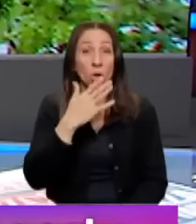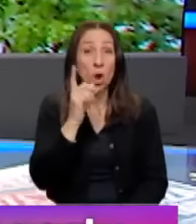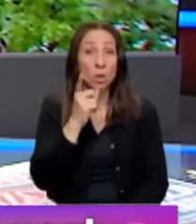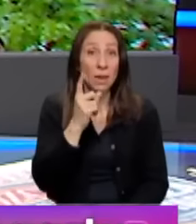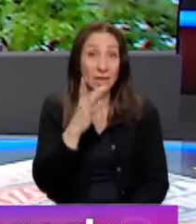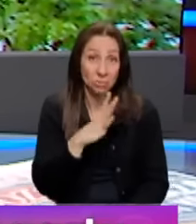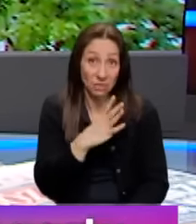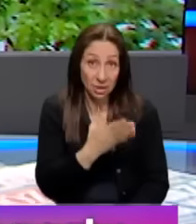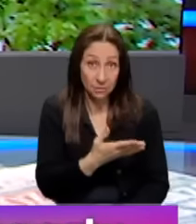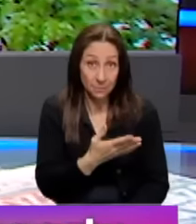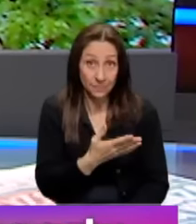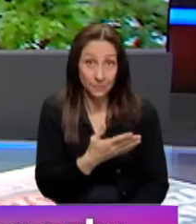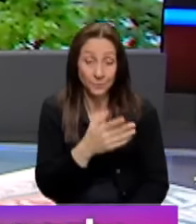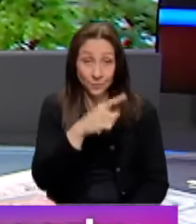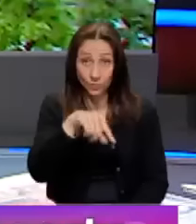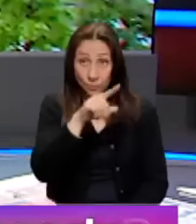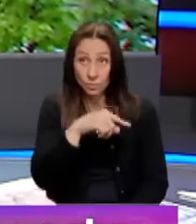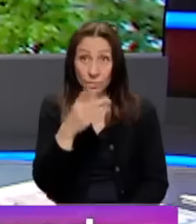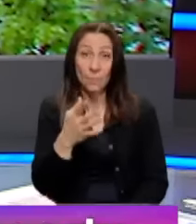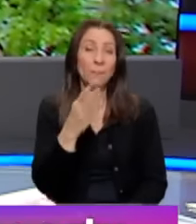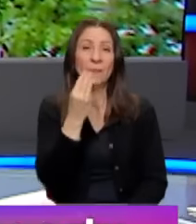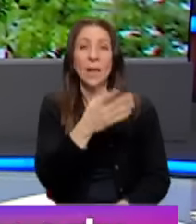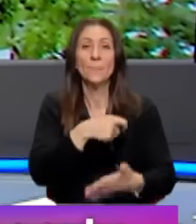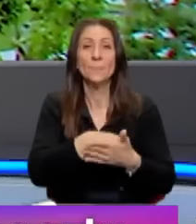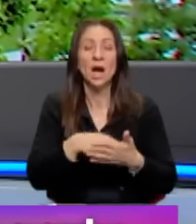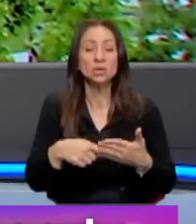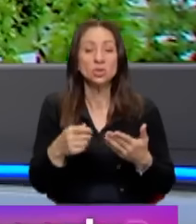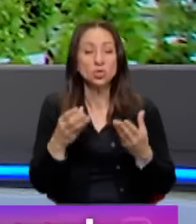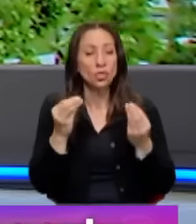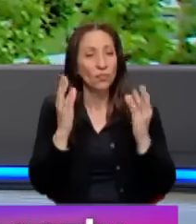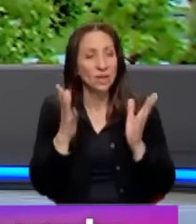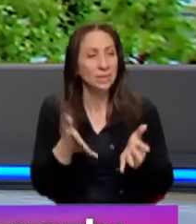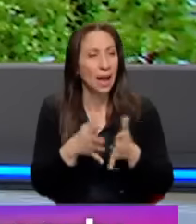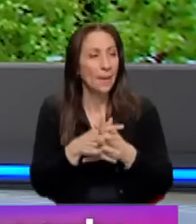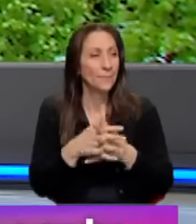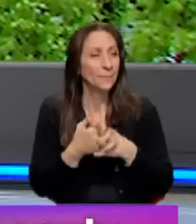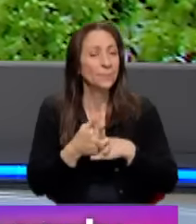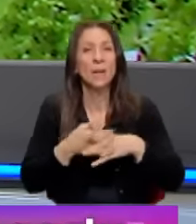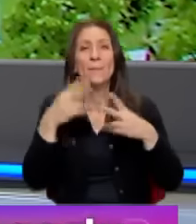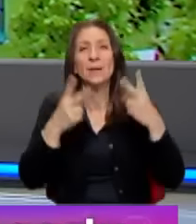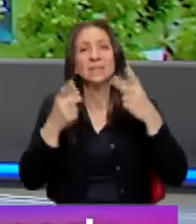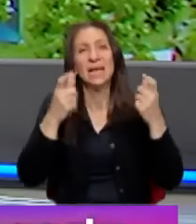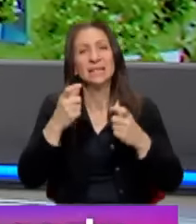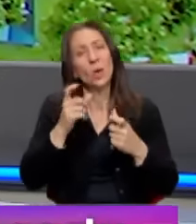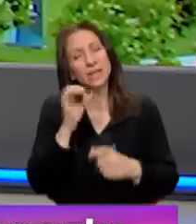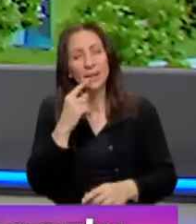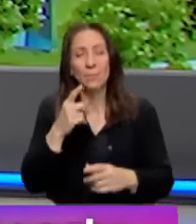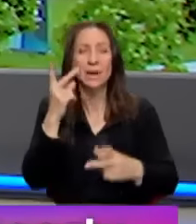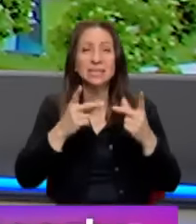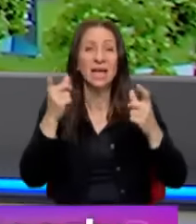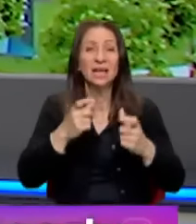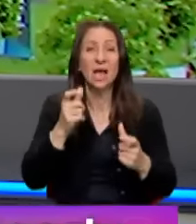öğretmenlerimiz var onlara da verilen maaşlar çoğu zaman Bazı yerlerde Hadi öyle diyelim Bazı